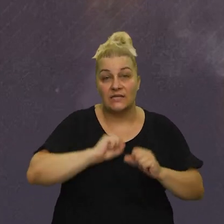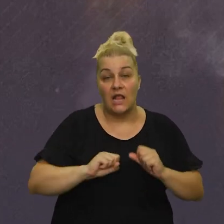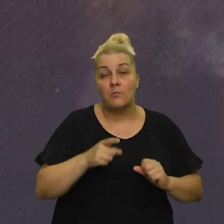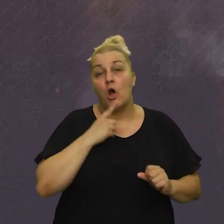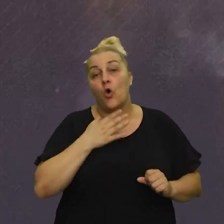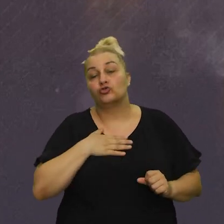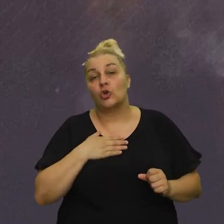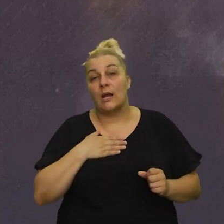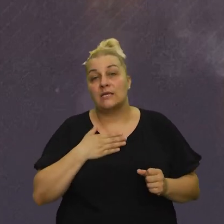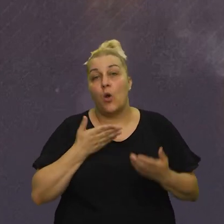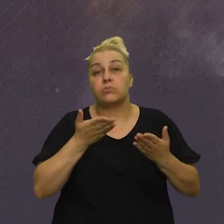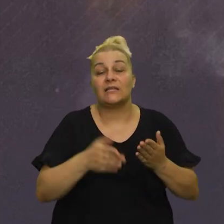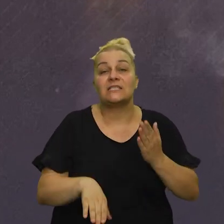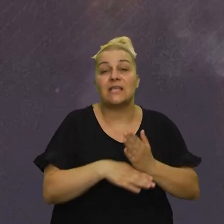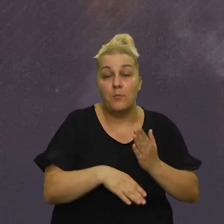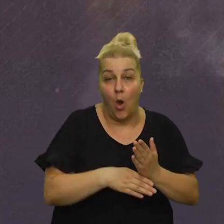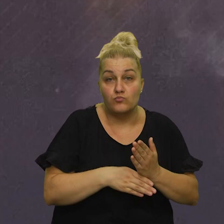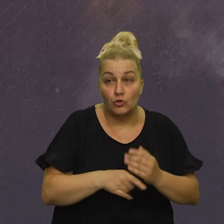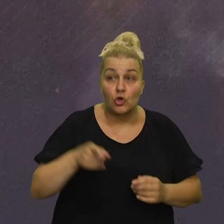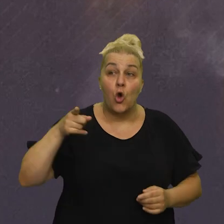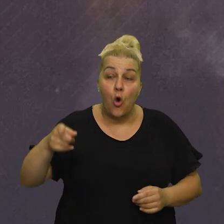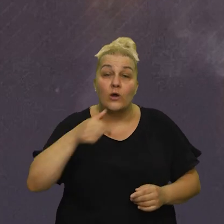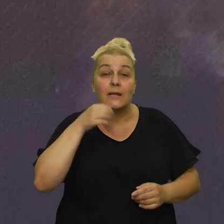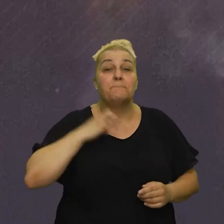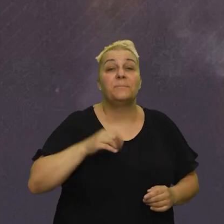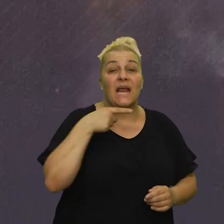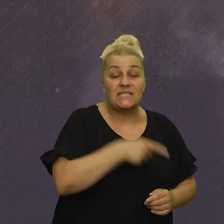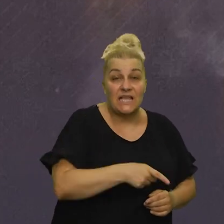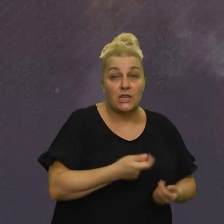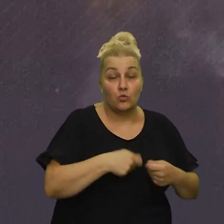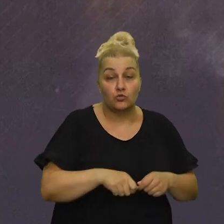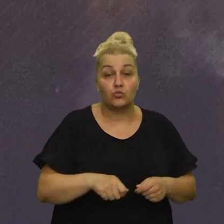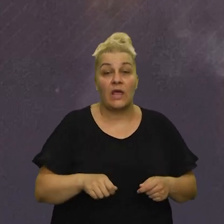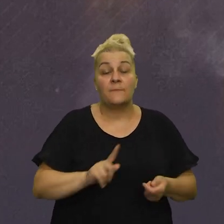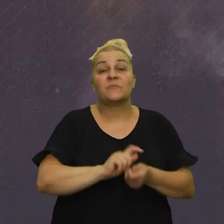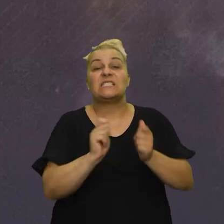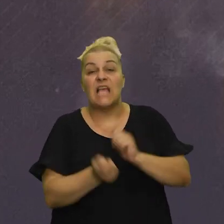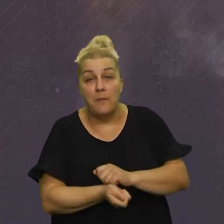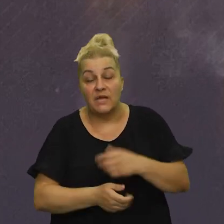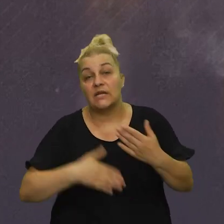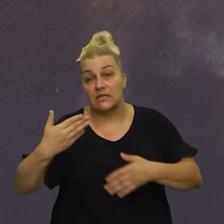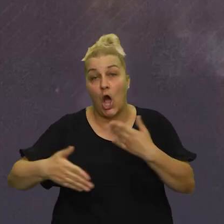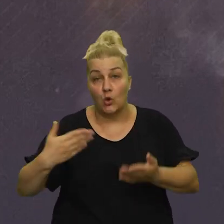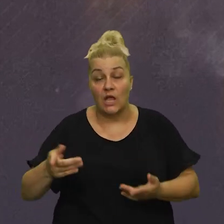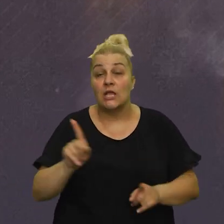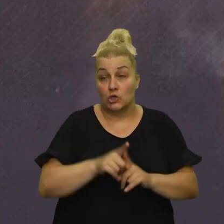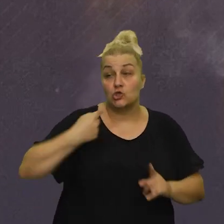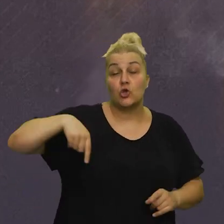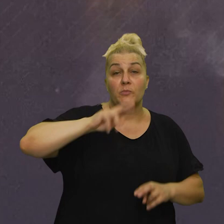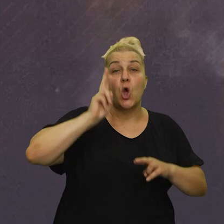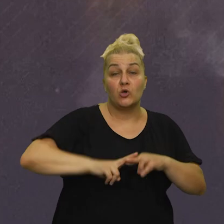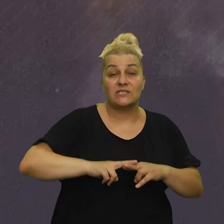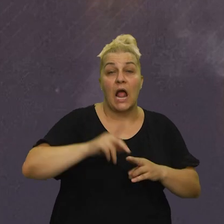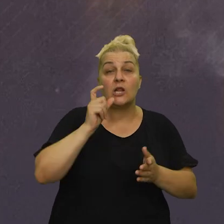obrati za pomoć. I on i predsjednik udruge i zamjenik i tako dalje. I mi ostali članovi